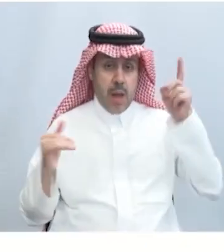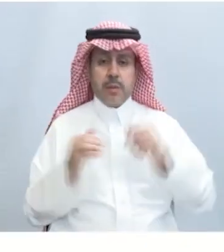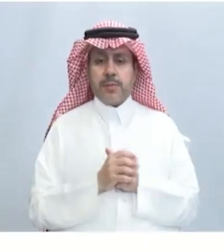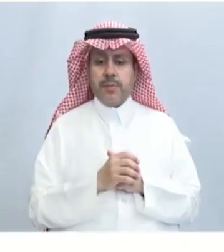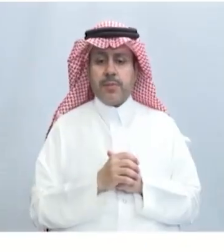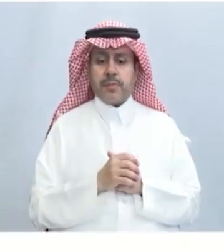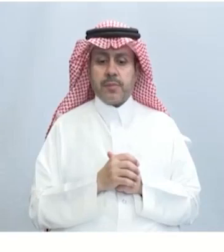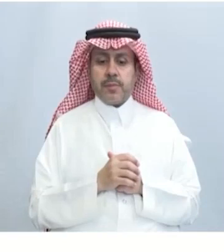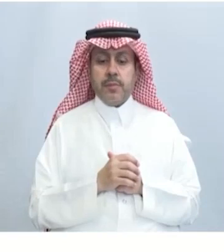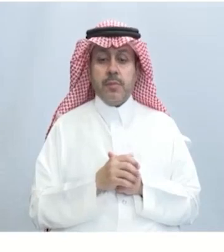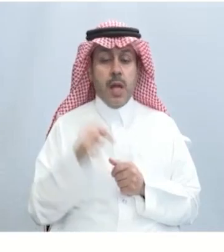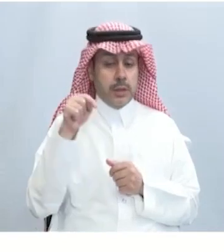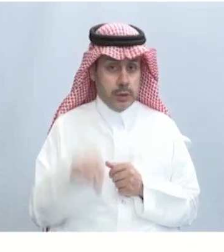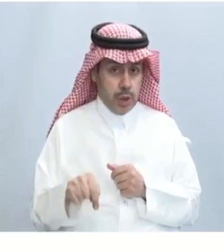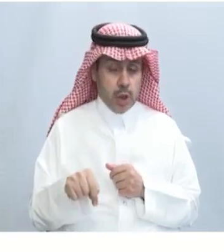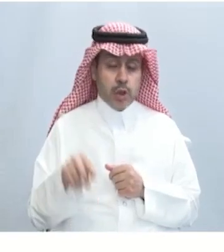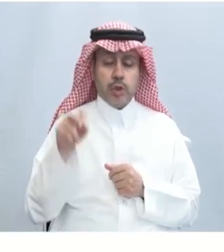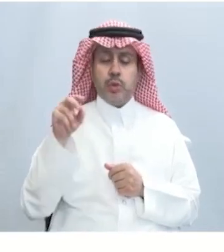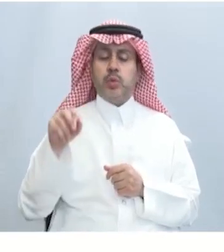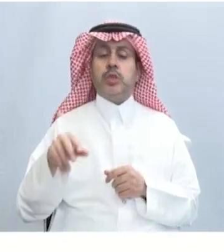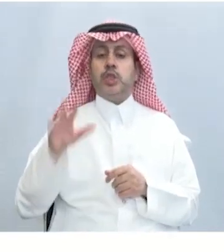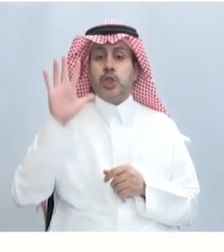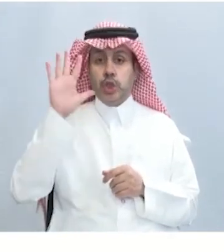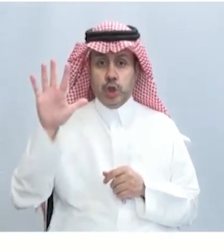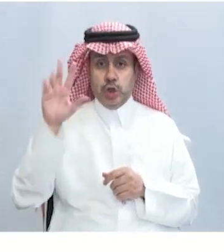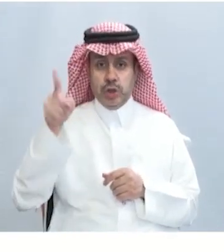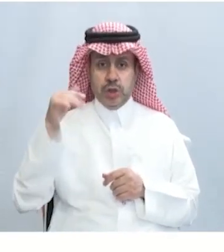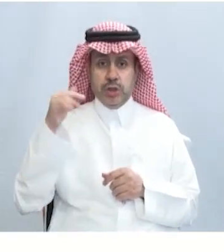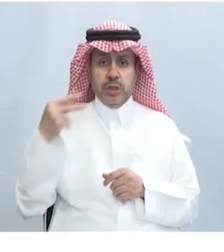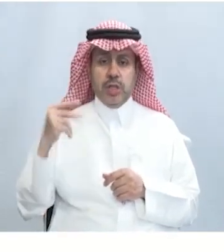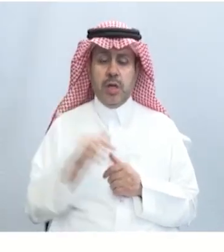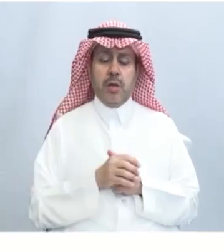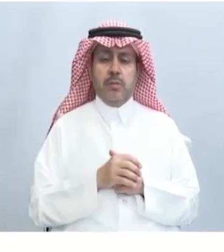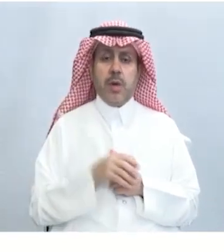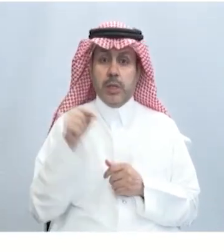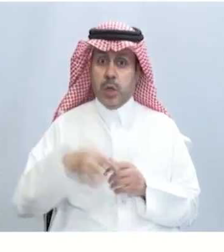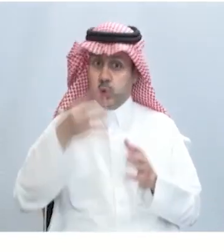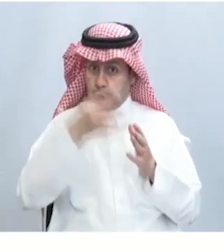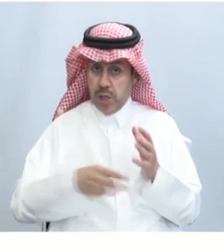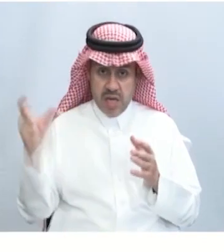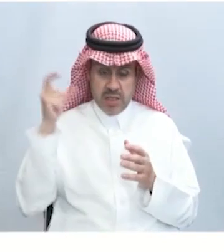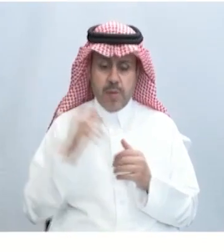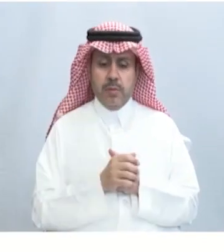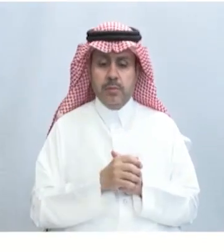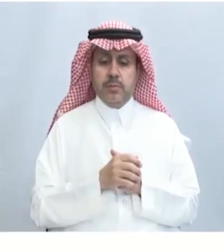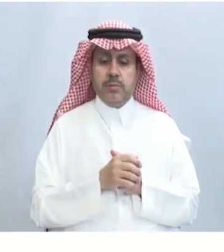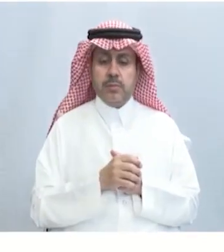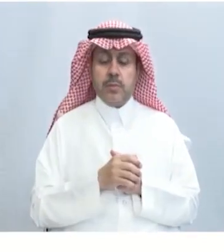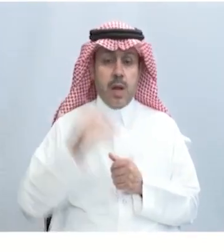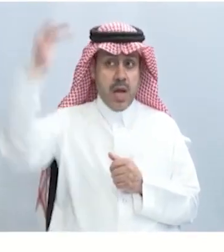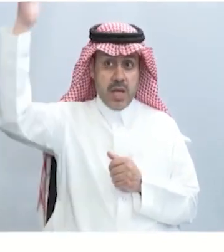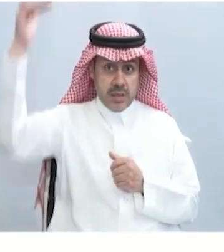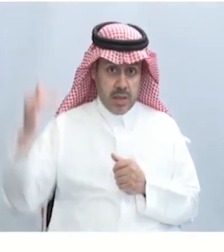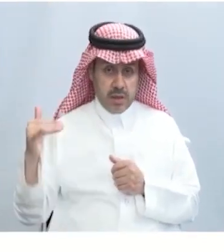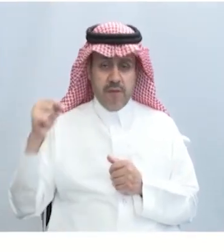معي ان تكون الشريعه الاسلاميه انظروا الى هذا التعريف المهم ان تكون الشريعه الاسلاميه التي